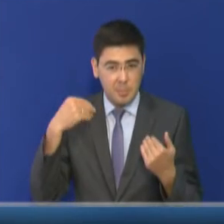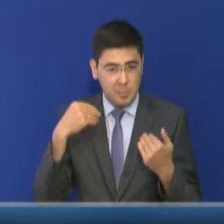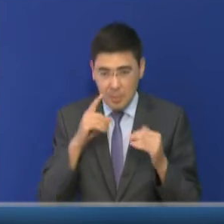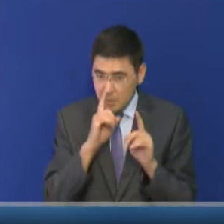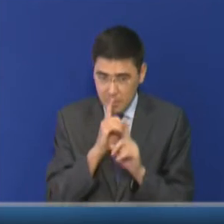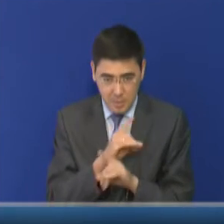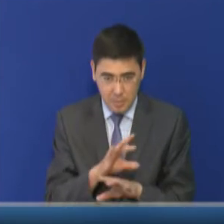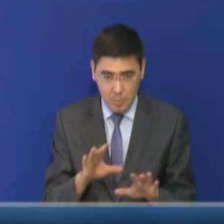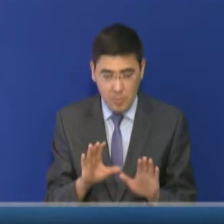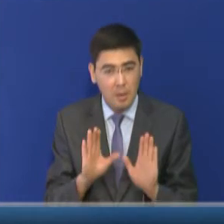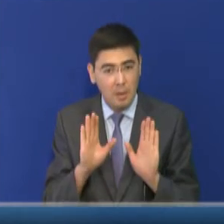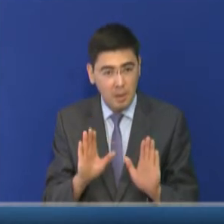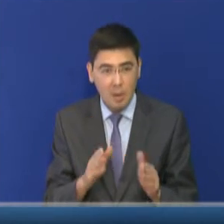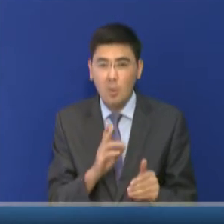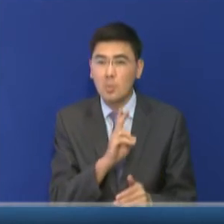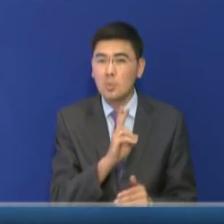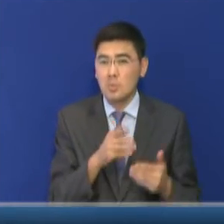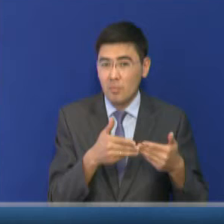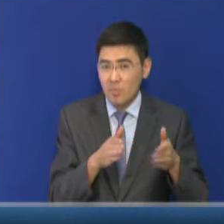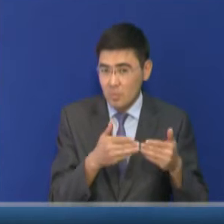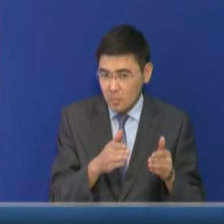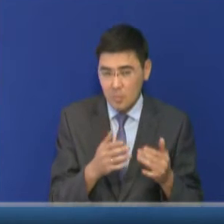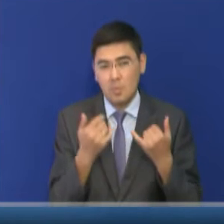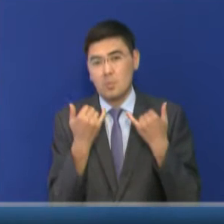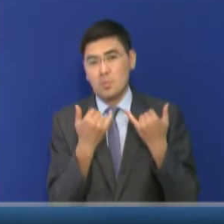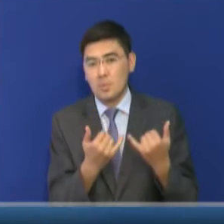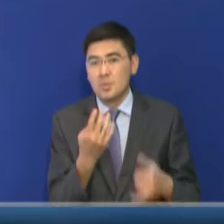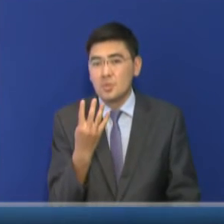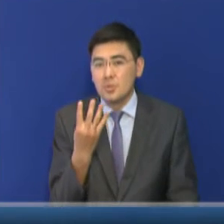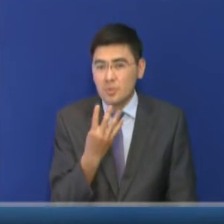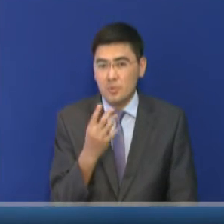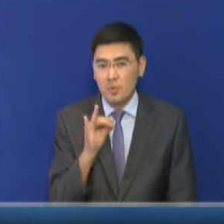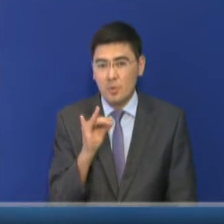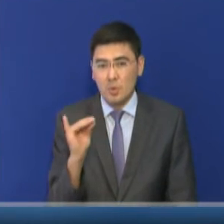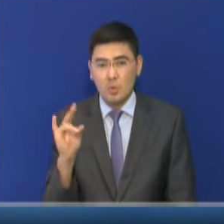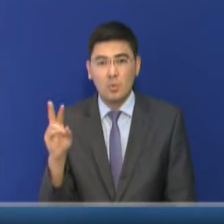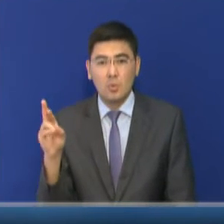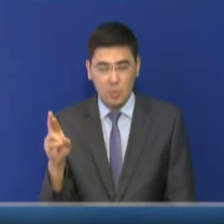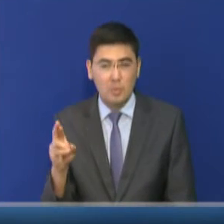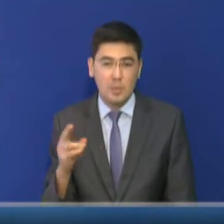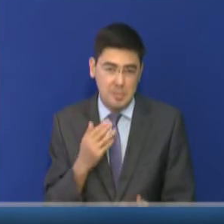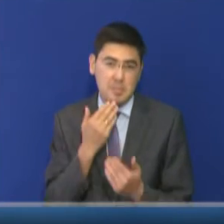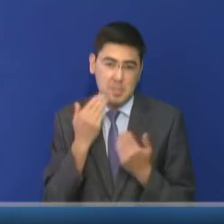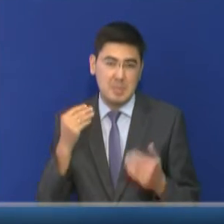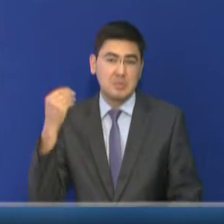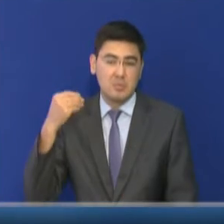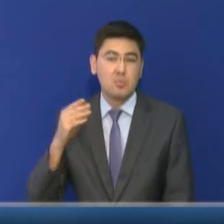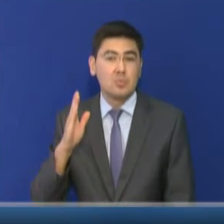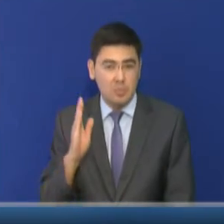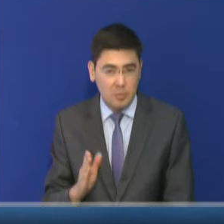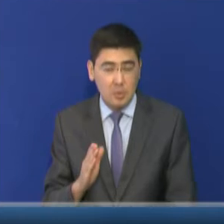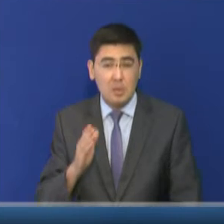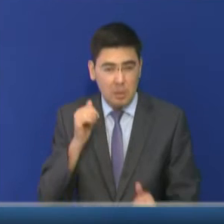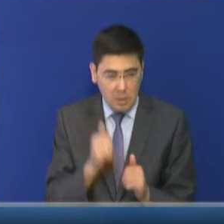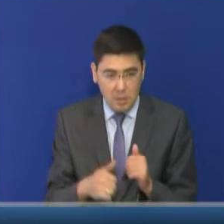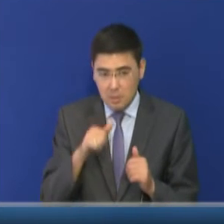для выпускников он прозвенит и прозвенит 4 июня. Как вы знаете, обычно из года в